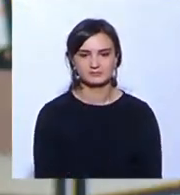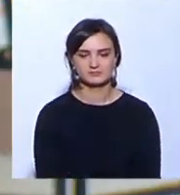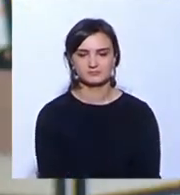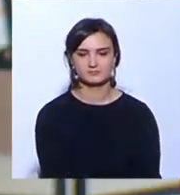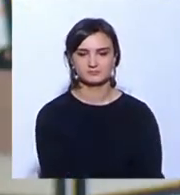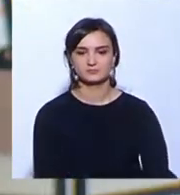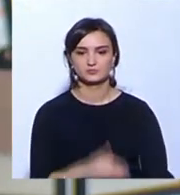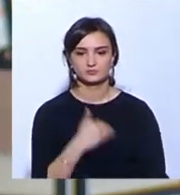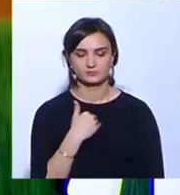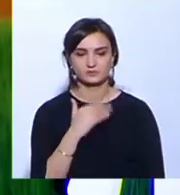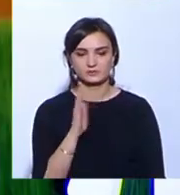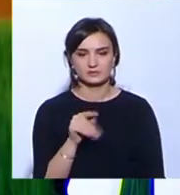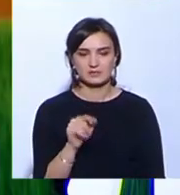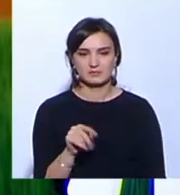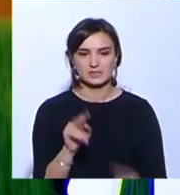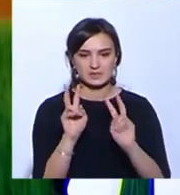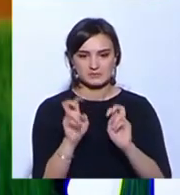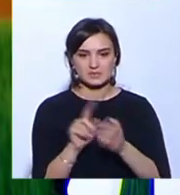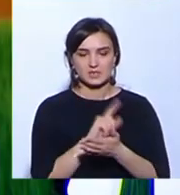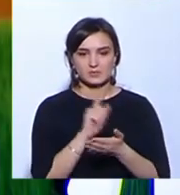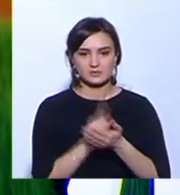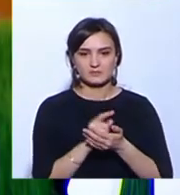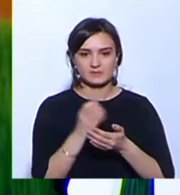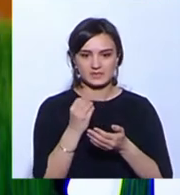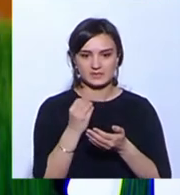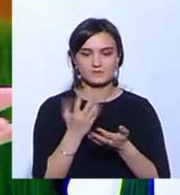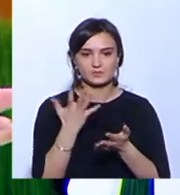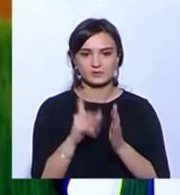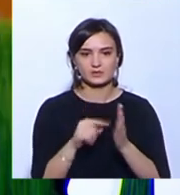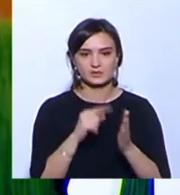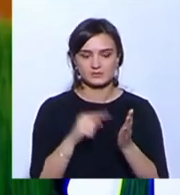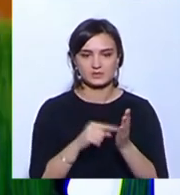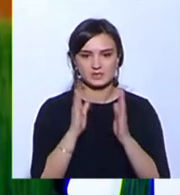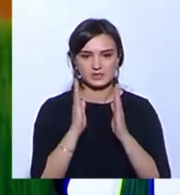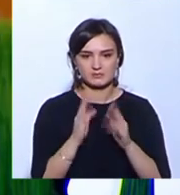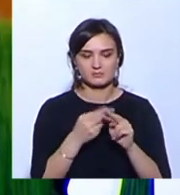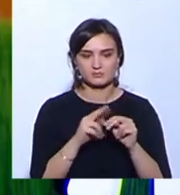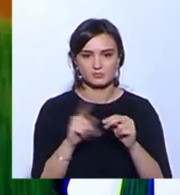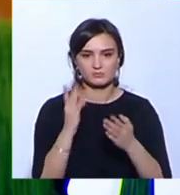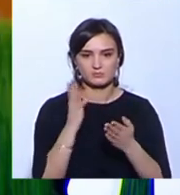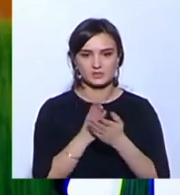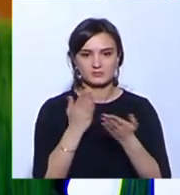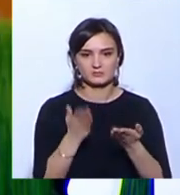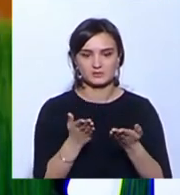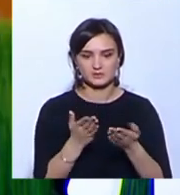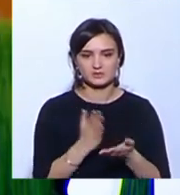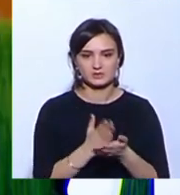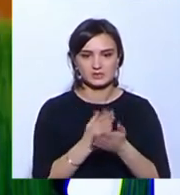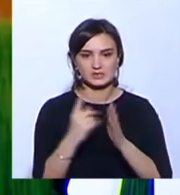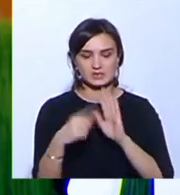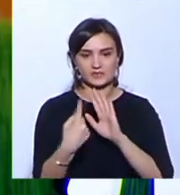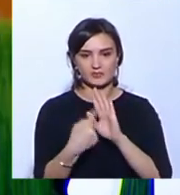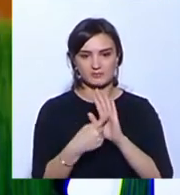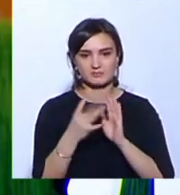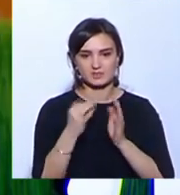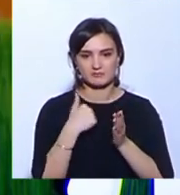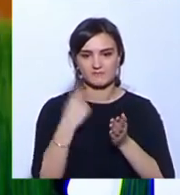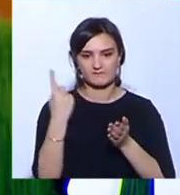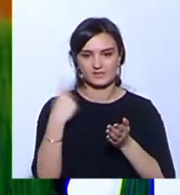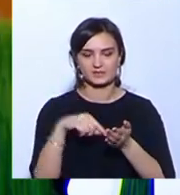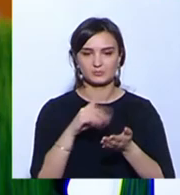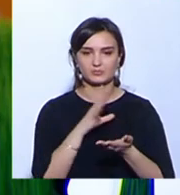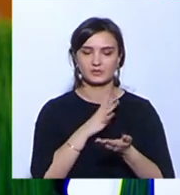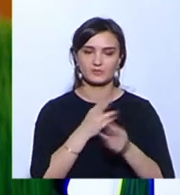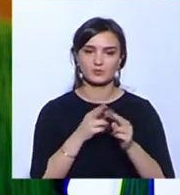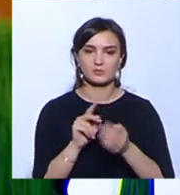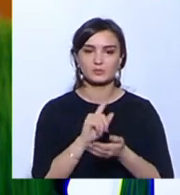ჩვენ მოგვიწევს ამ თემაზე აუცილებლად კიდევ თუ კითხვაც გაჩნდა, იმიტომ რომ პირდაპირ ეთერში ვერ განსაზღვრავთ კითხვებს, თუმცა მე ვალდებული ვიყავი,